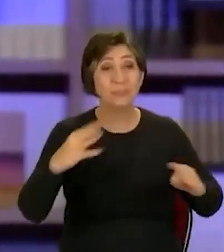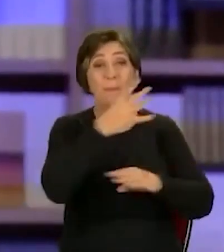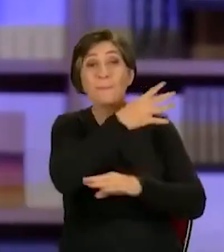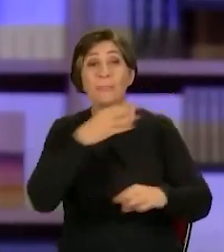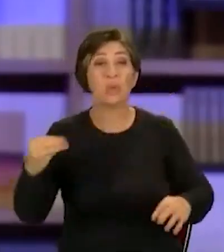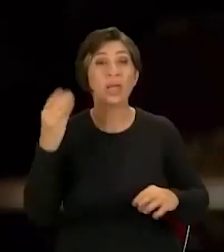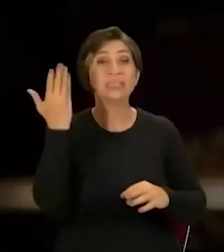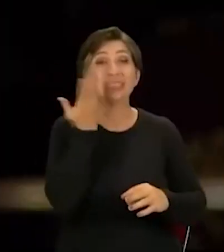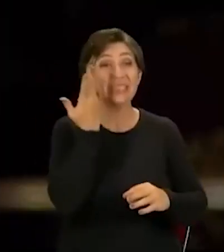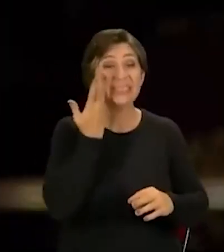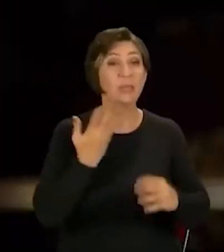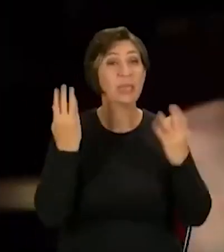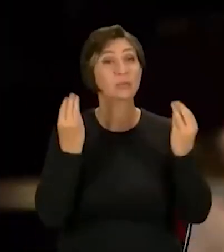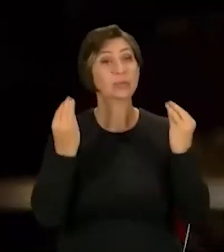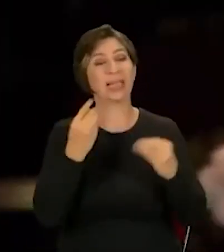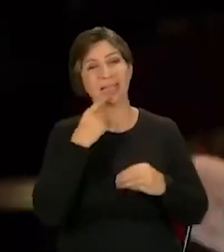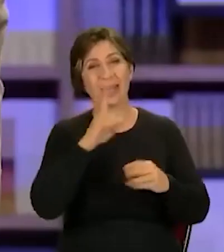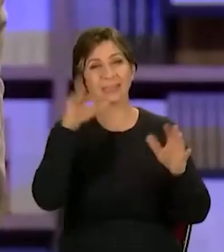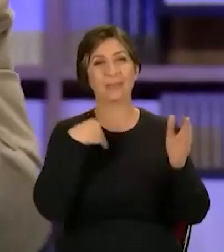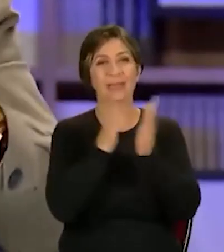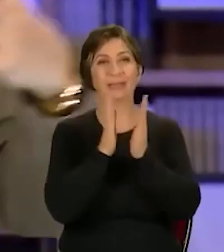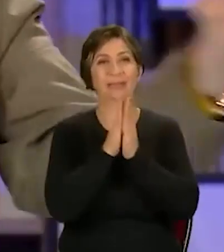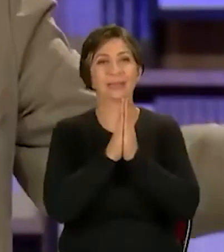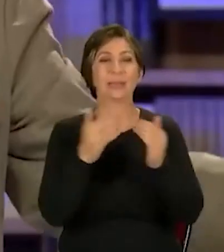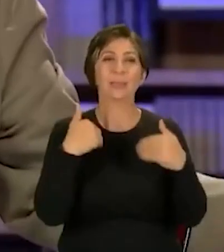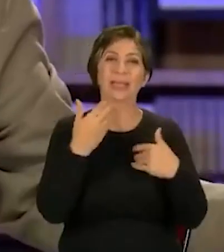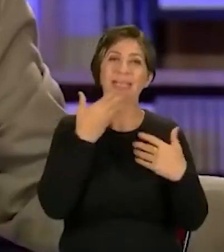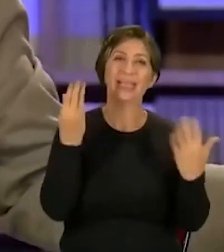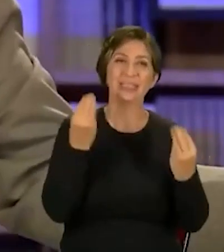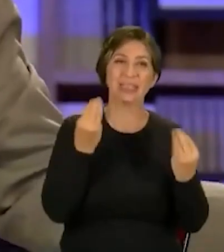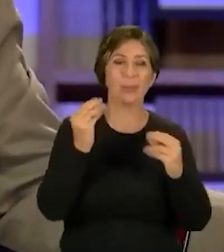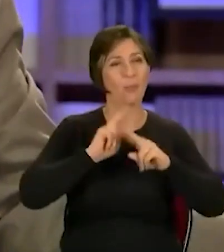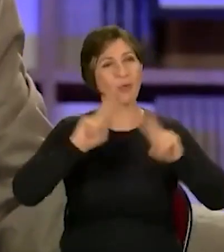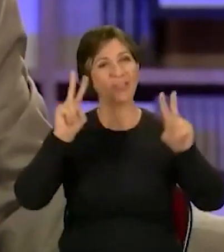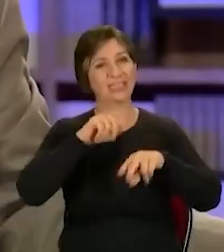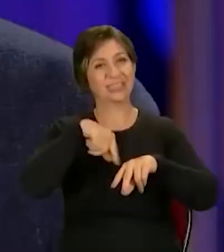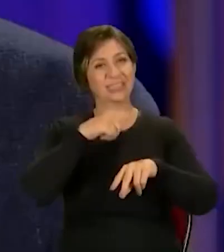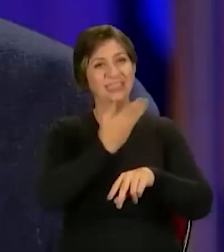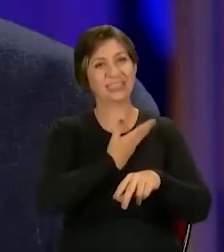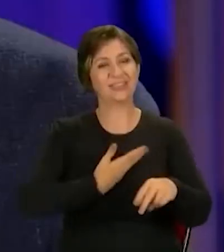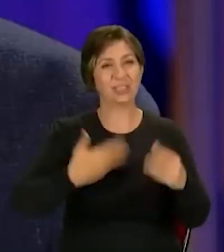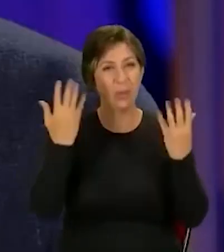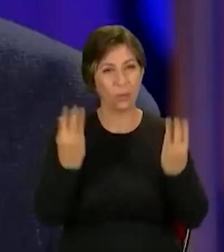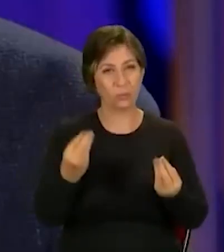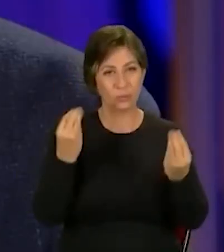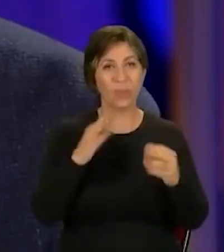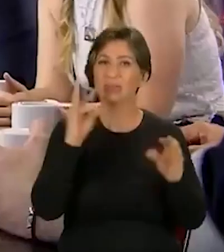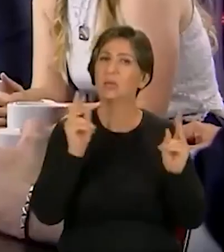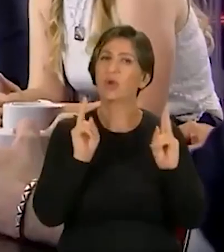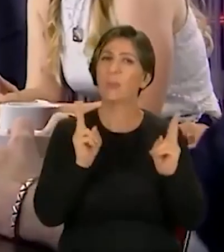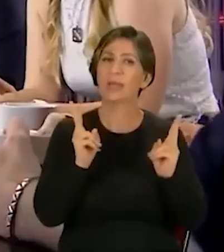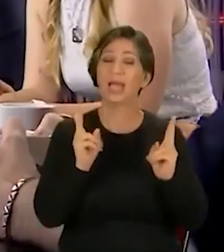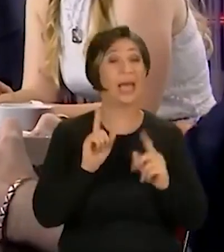milyonlarca seyrediyorlar. Ne güzel derdim. Herkes beni alkışlardı. Ben gençlik ve modern çağlar seviciliği yapmış olurdum. Her şey